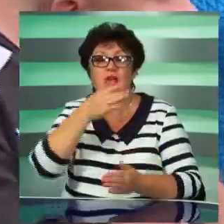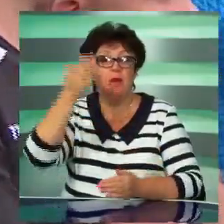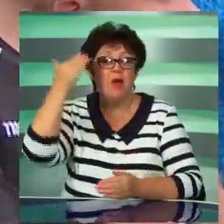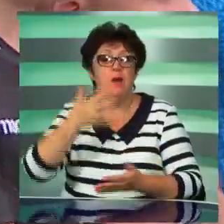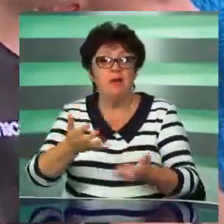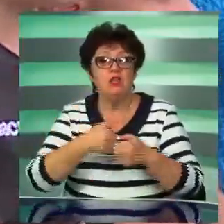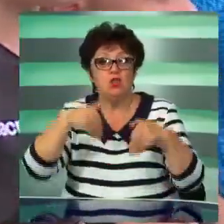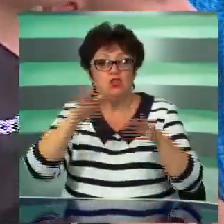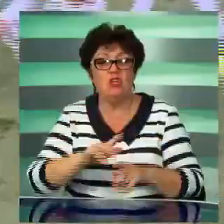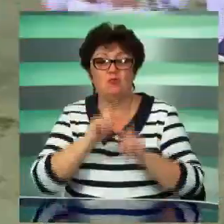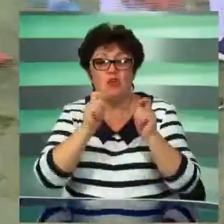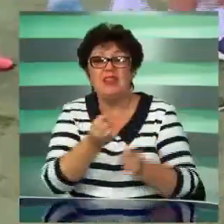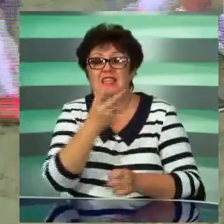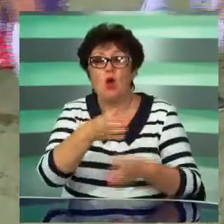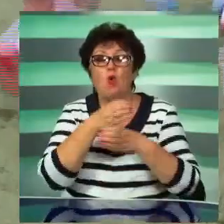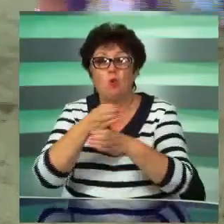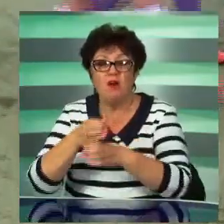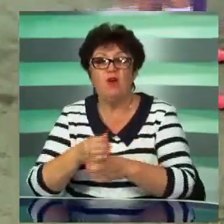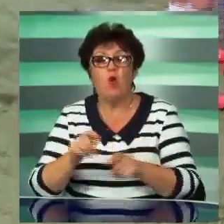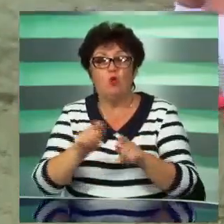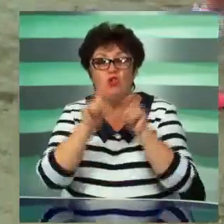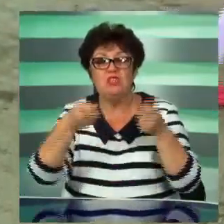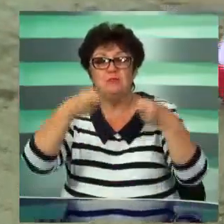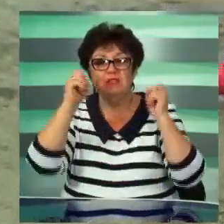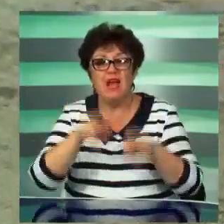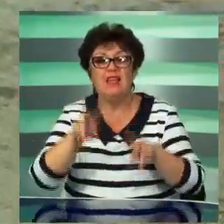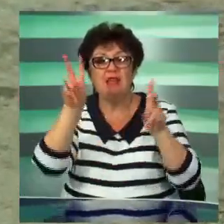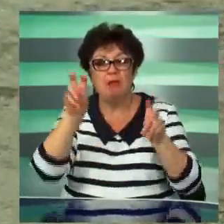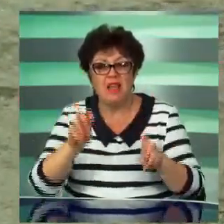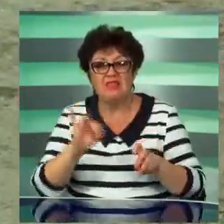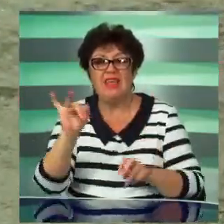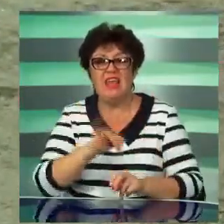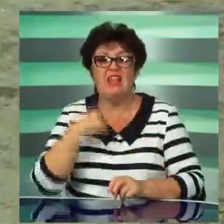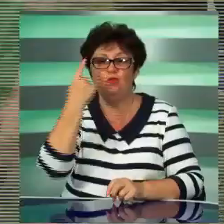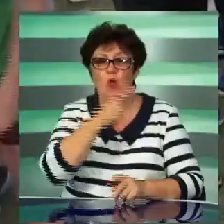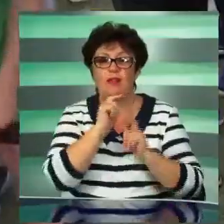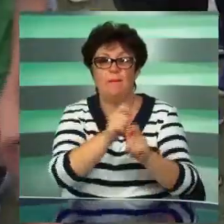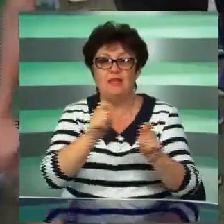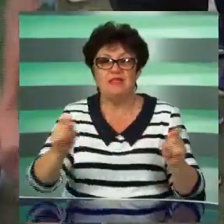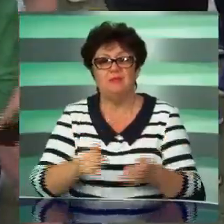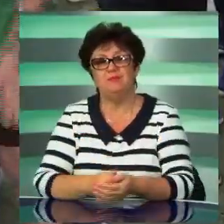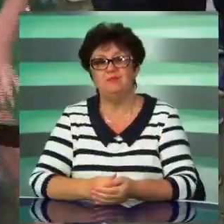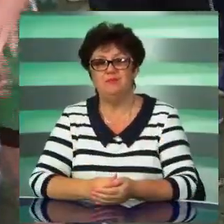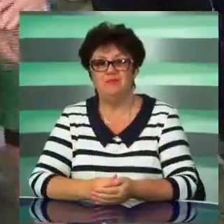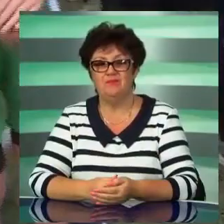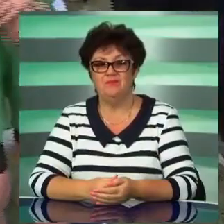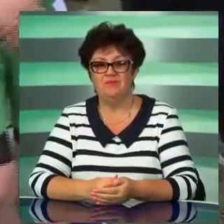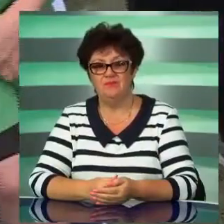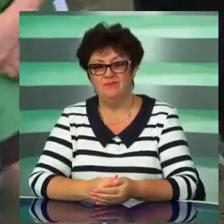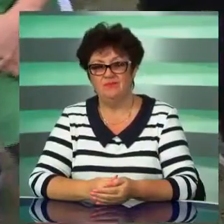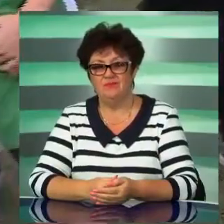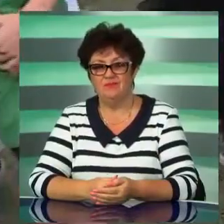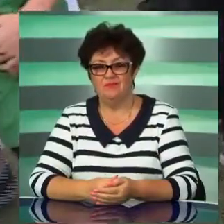принято решение вручать сразу несколько кубков. Учреждены специальные номинации и индивидуальные призы. Дмитрий Кузнецов, Игорь Винчук.